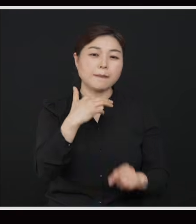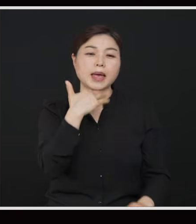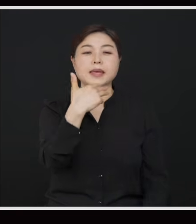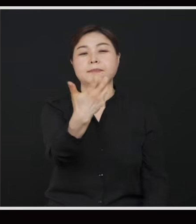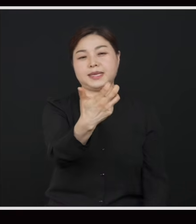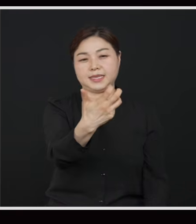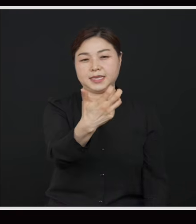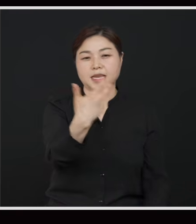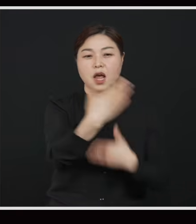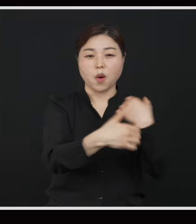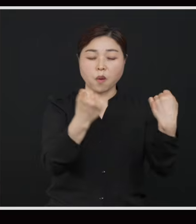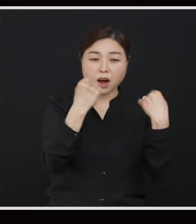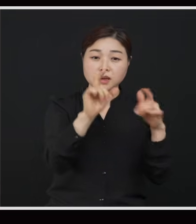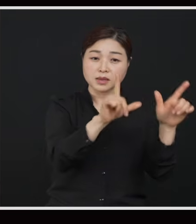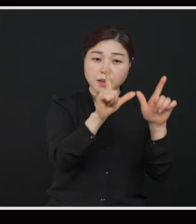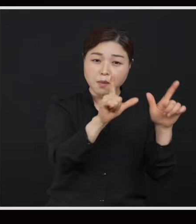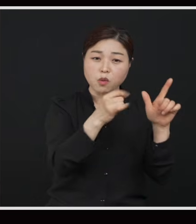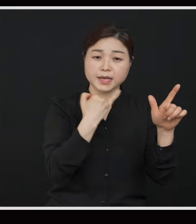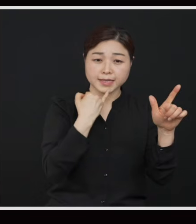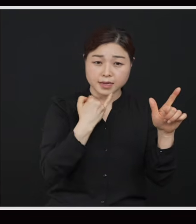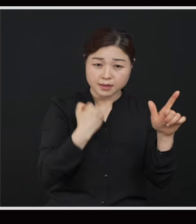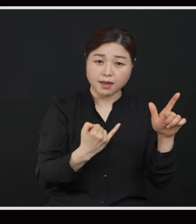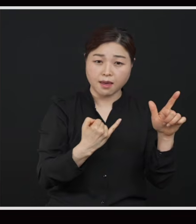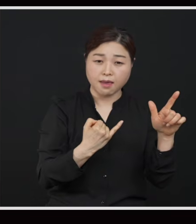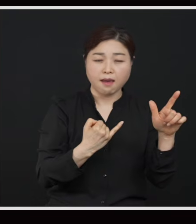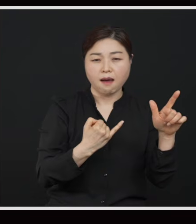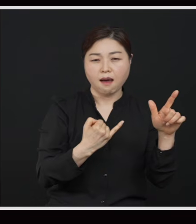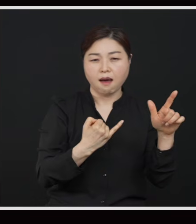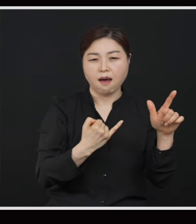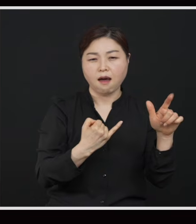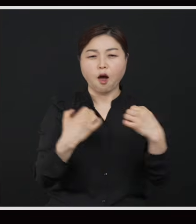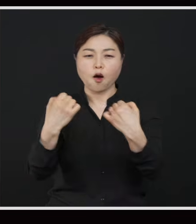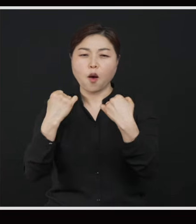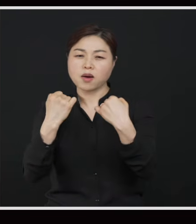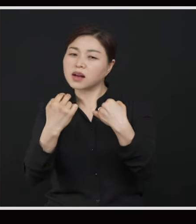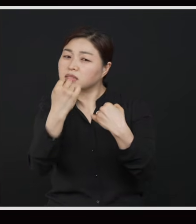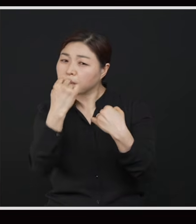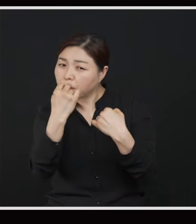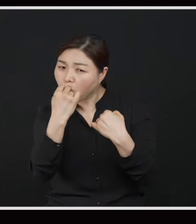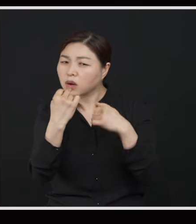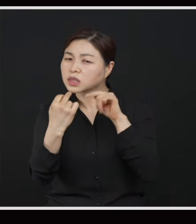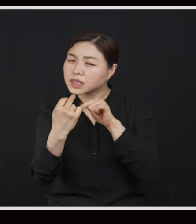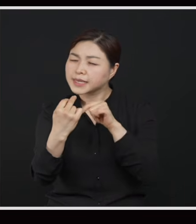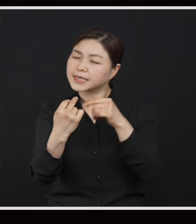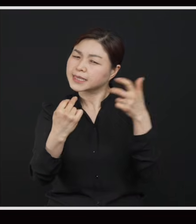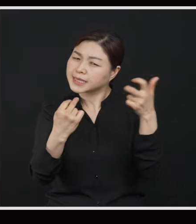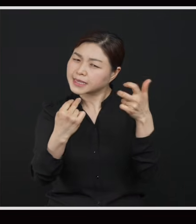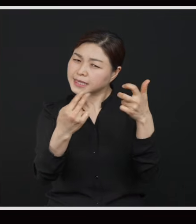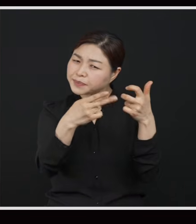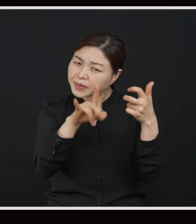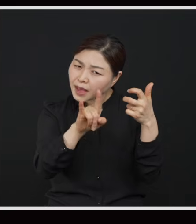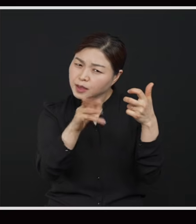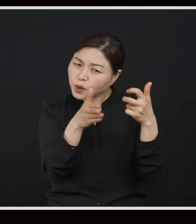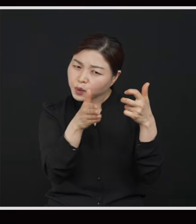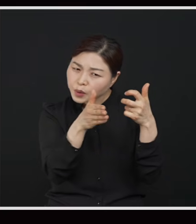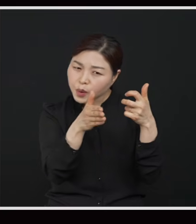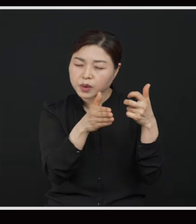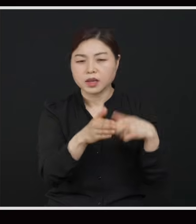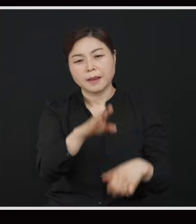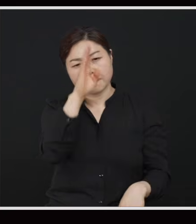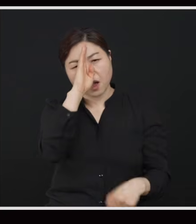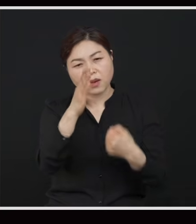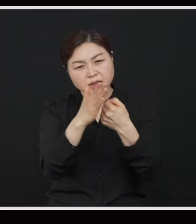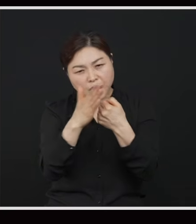정도인데, 문제는 건강하게 살면 좋은데 기대 수명, 건강 수명이 지금 70대니까 한